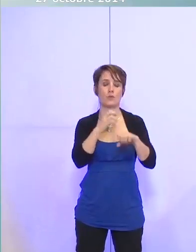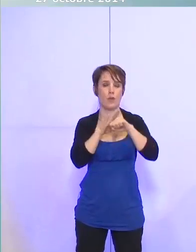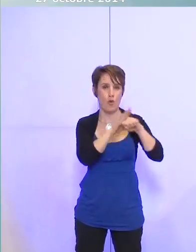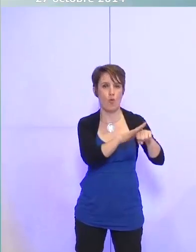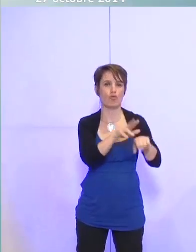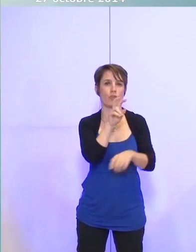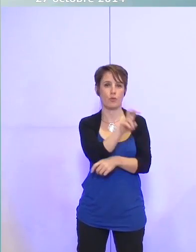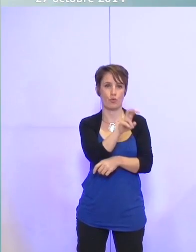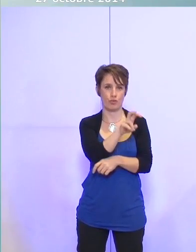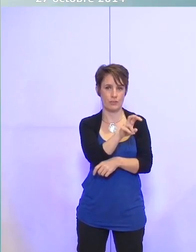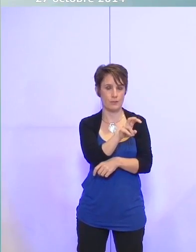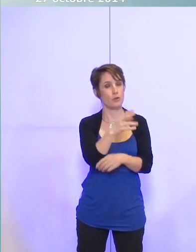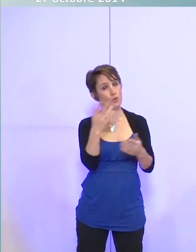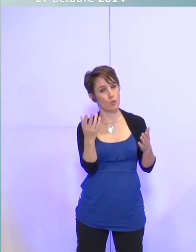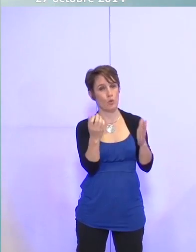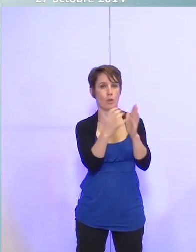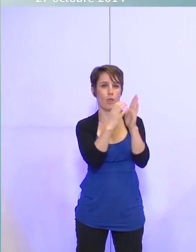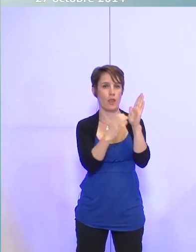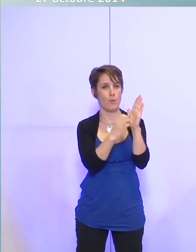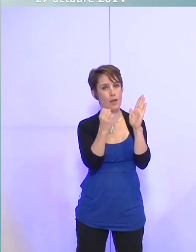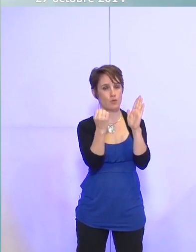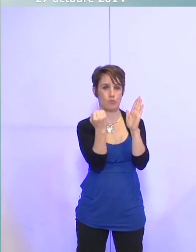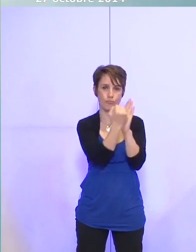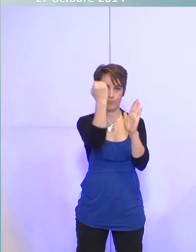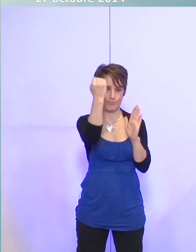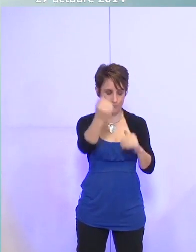gauche et des écologistes. Cet avis est donc adopté. Et